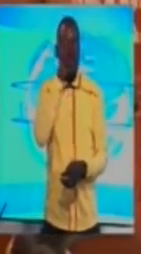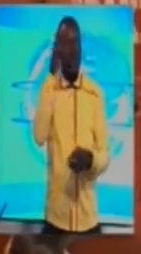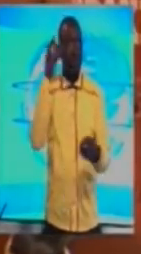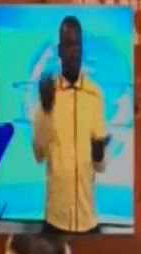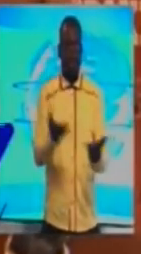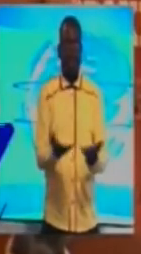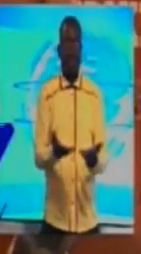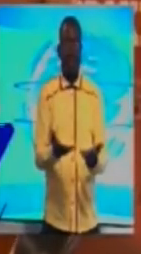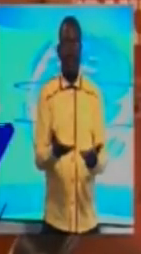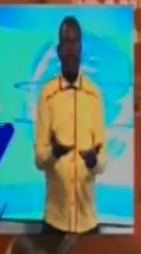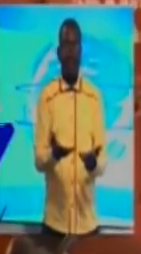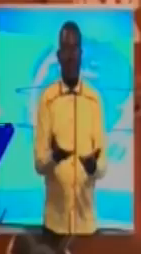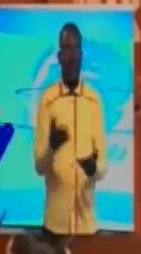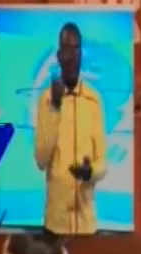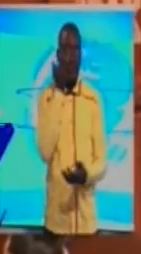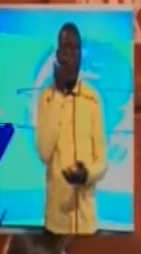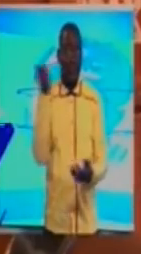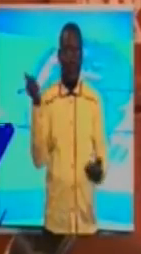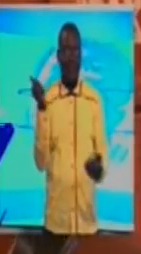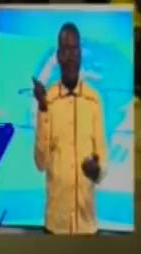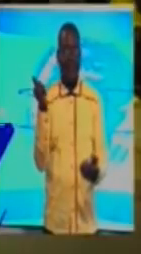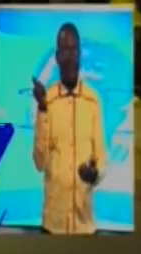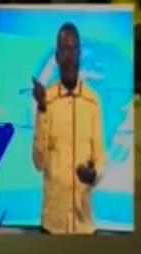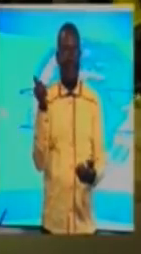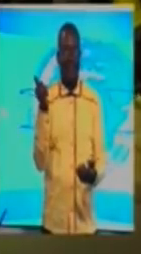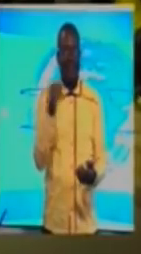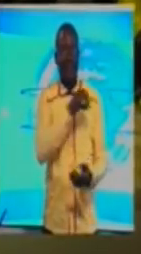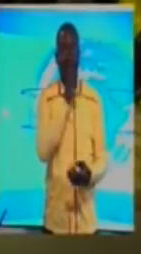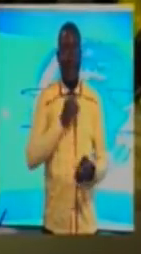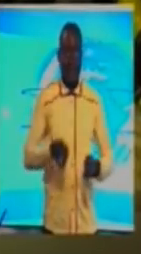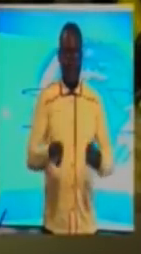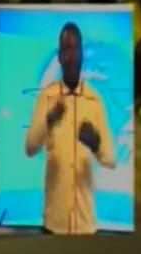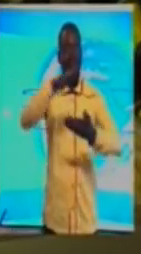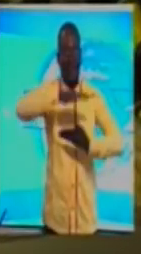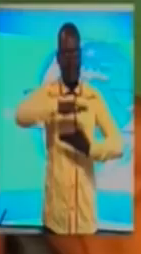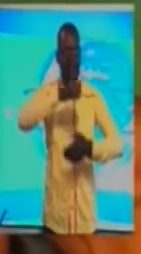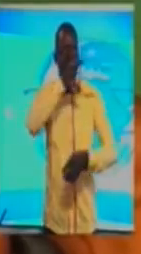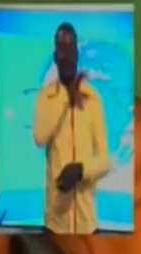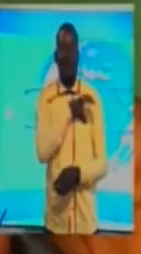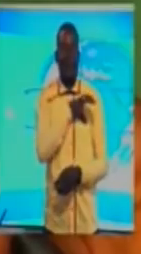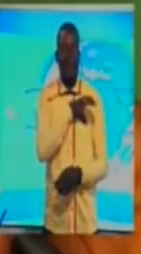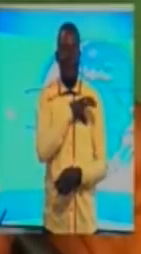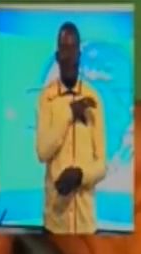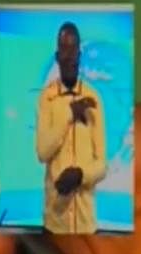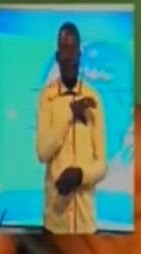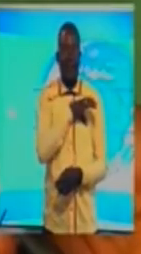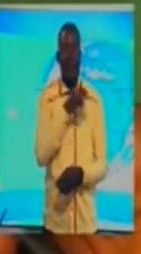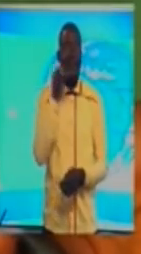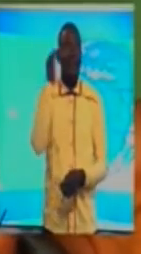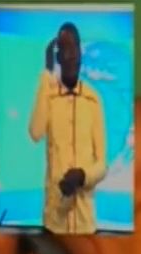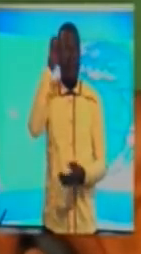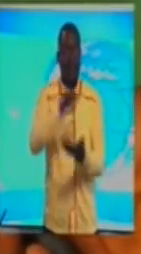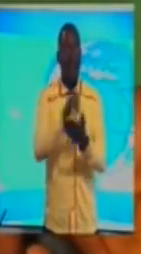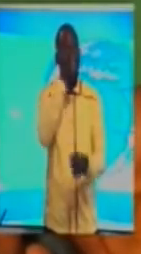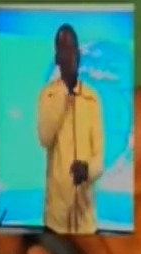là. Bien frais même. On va essayer de satisfaire la clientèle. Bon, chez moi, en tout cas, cette année, il y a des